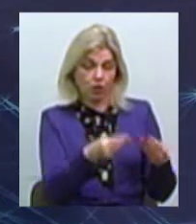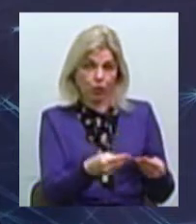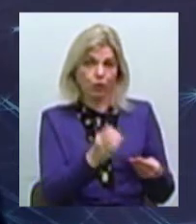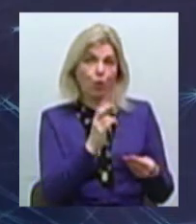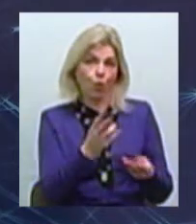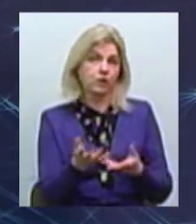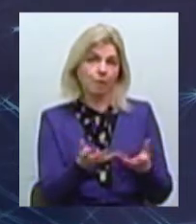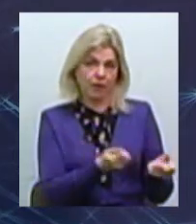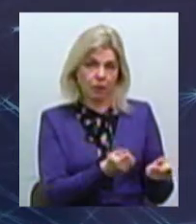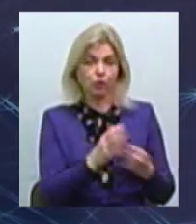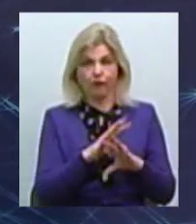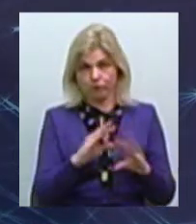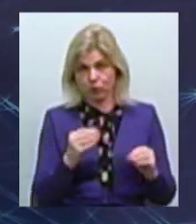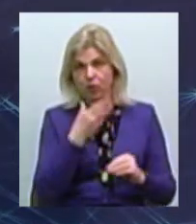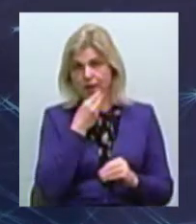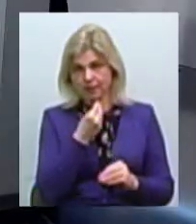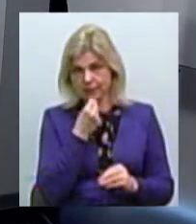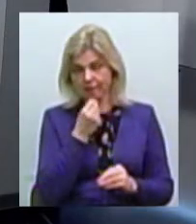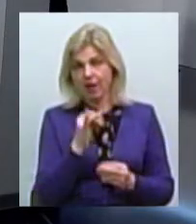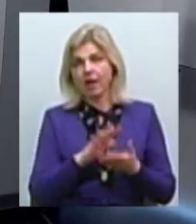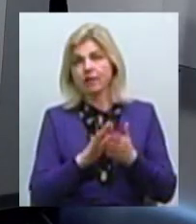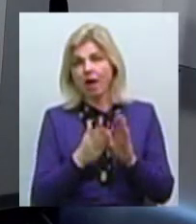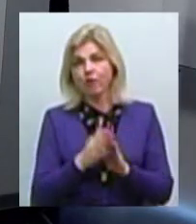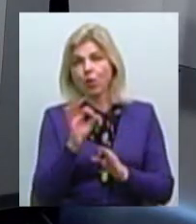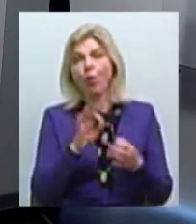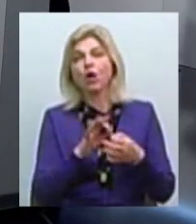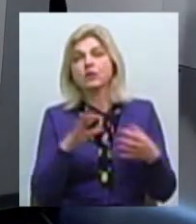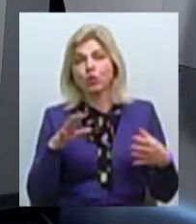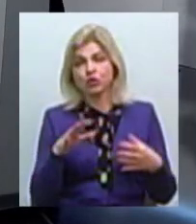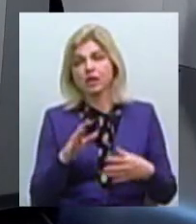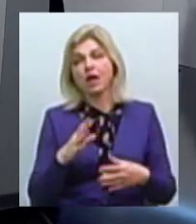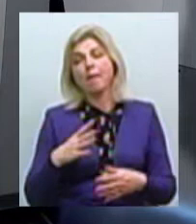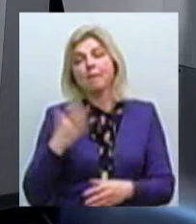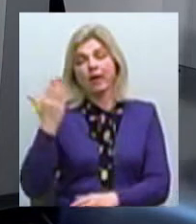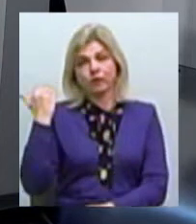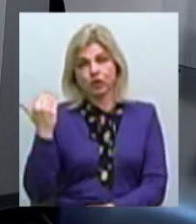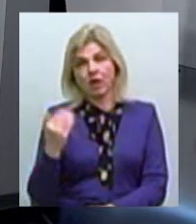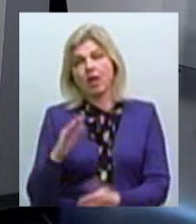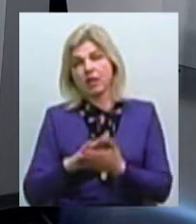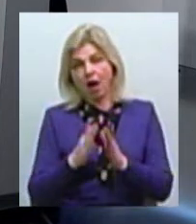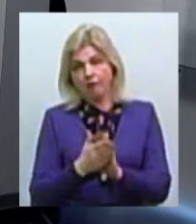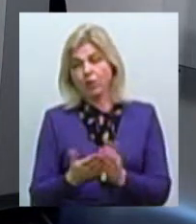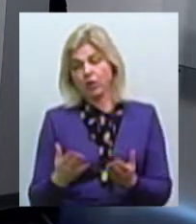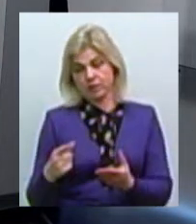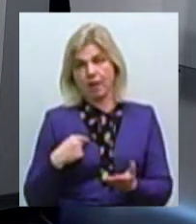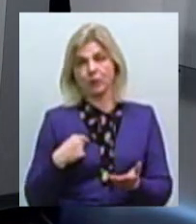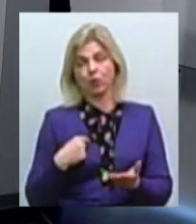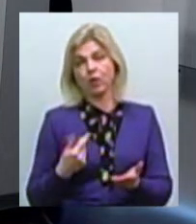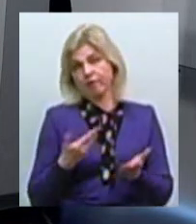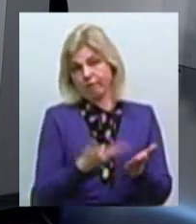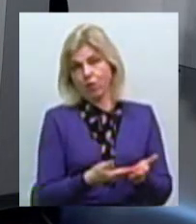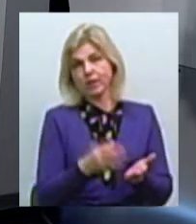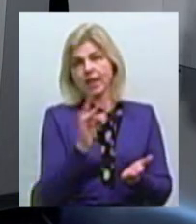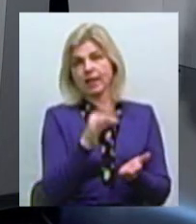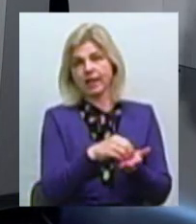берет все красиво вот договора расторжении с предыдущим договора аренды со мной на регистрирую